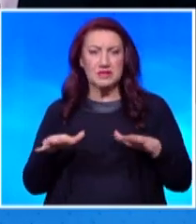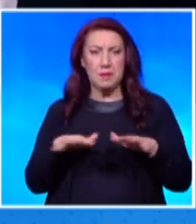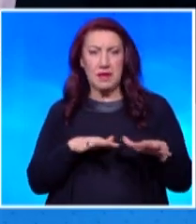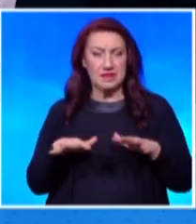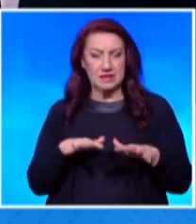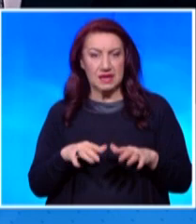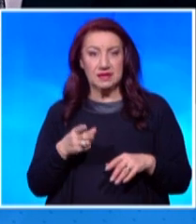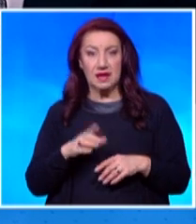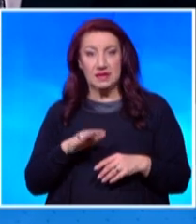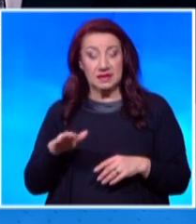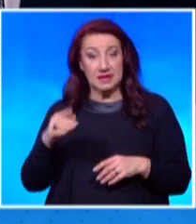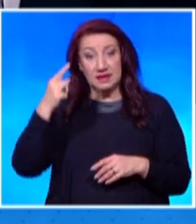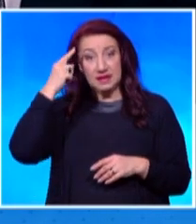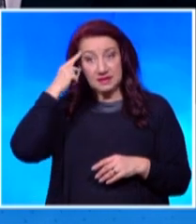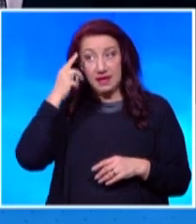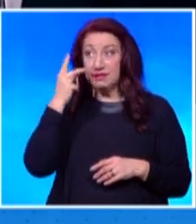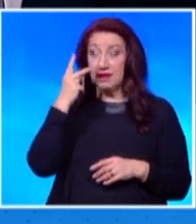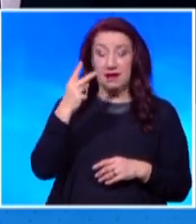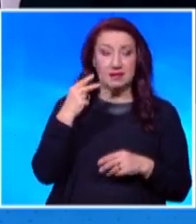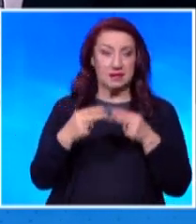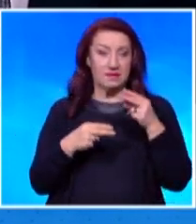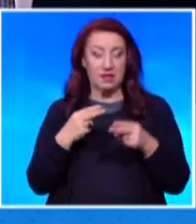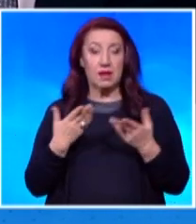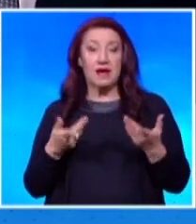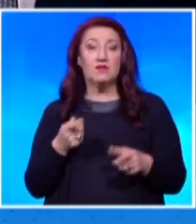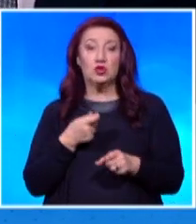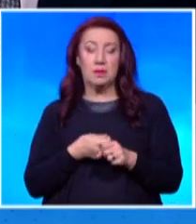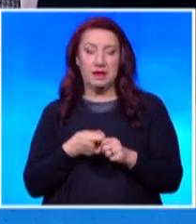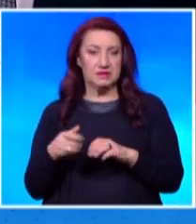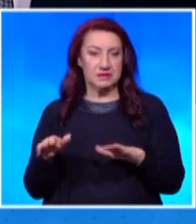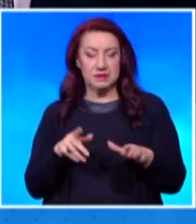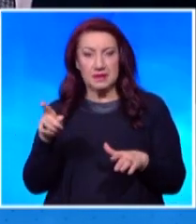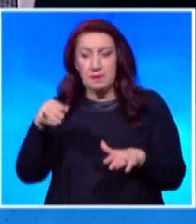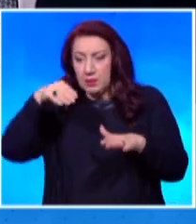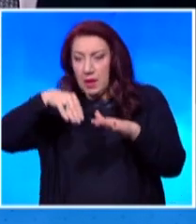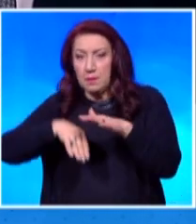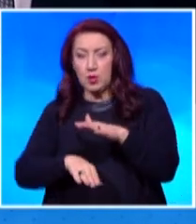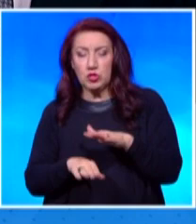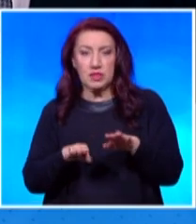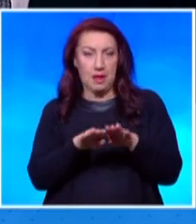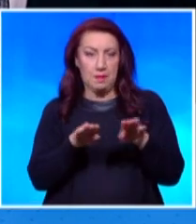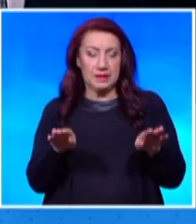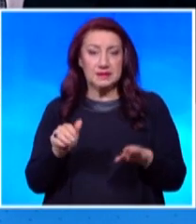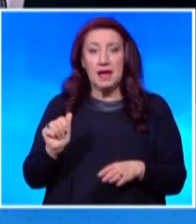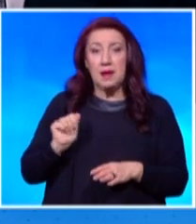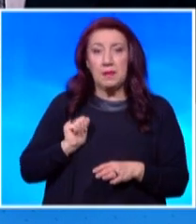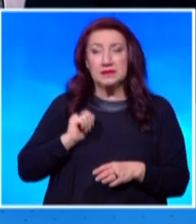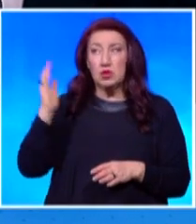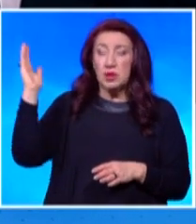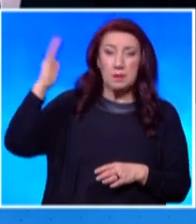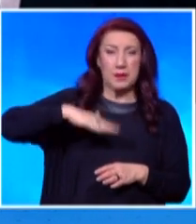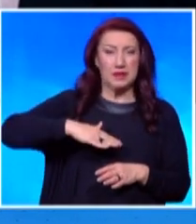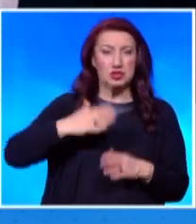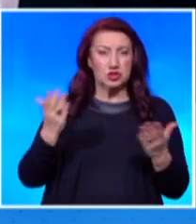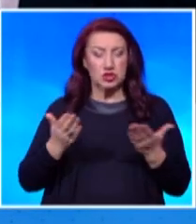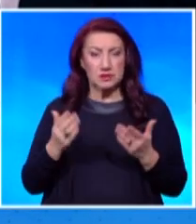децата знаят, гледайки филма, какво да правят при земетресения. Те минават под масата и се пазят от падащи предмети. Първото